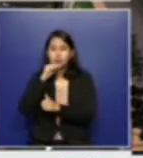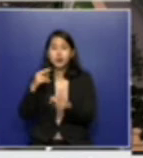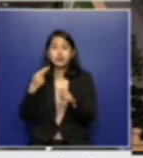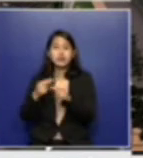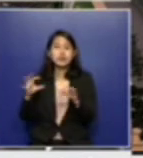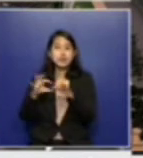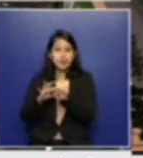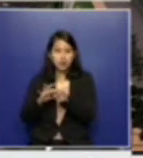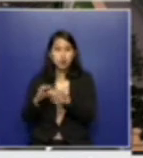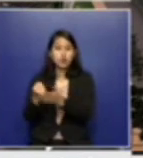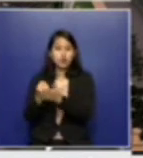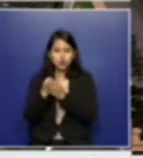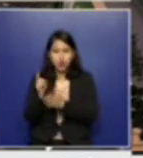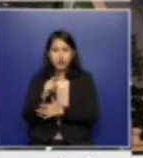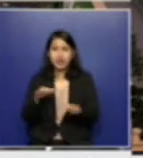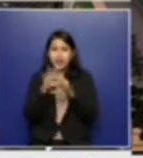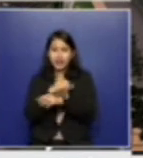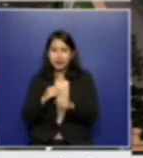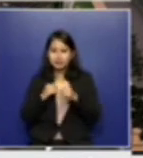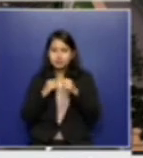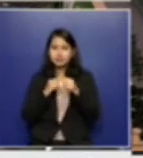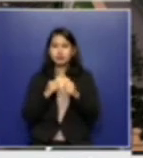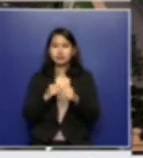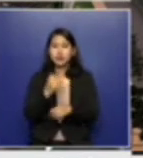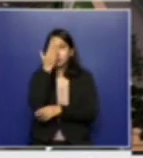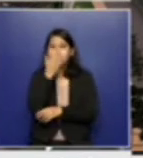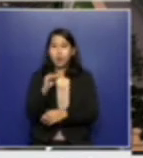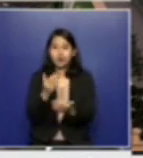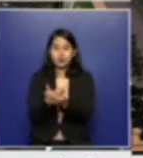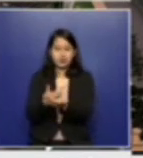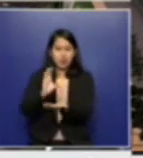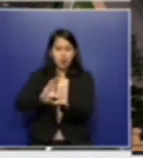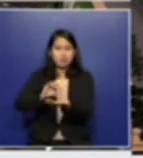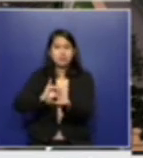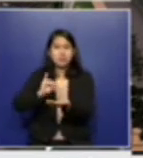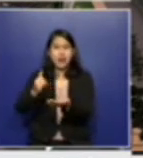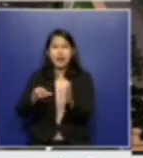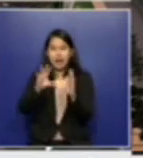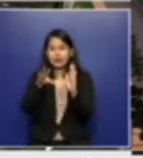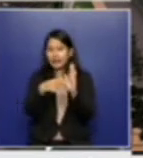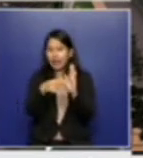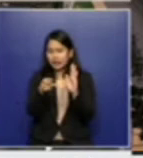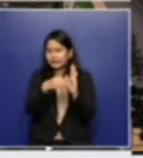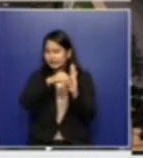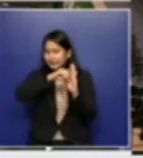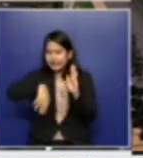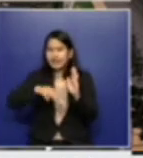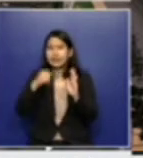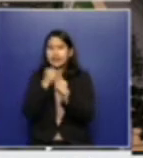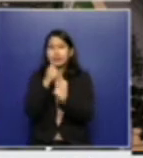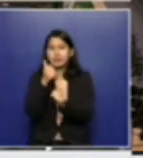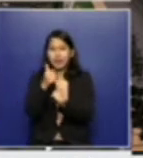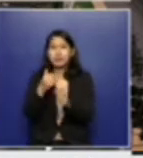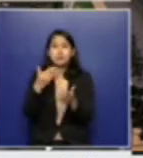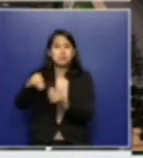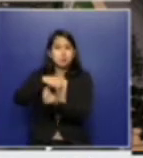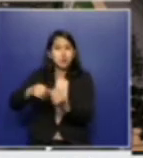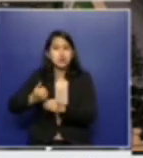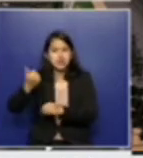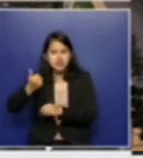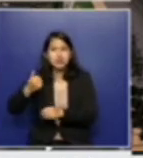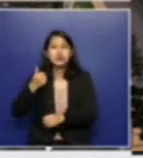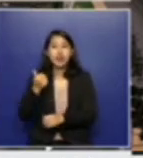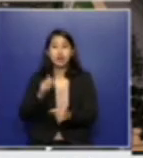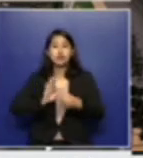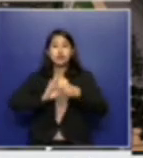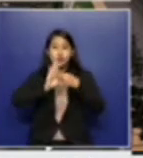านกรุณาใช้ความกล้าหาญนะครับเพราะว่างบประมาณบางตัวเนี่ยท่านตัดออกไปได้เอาไปใช้อย่างอื่นได้ครับ โดยเฉพาะอย่